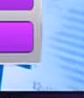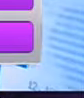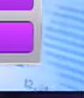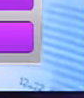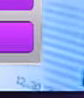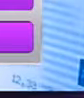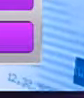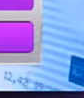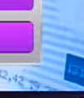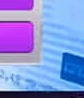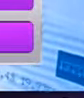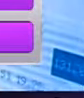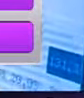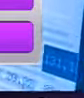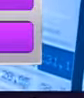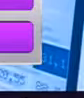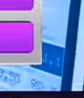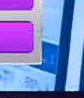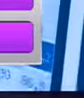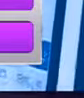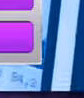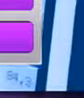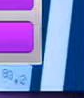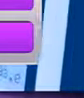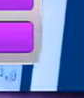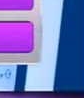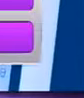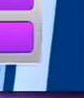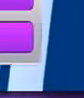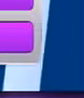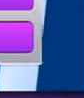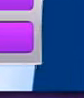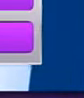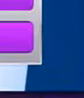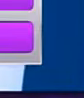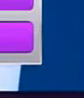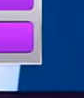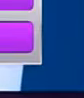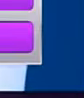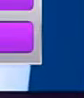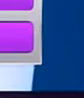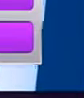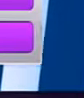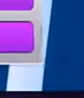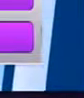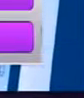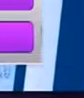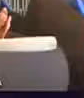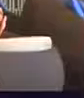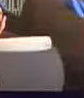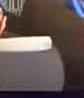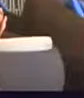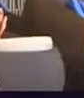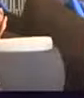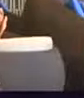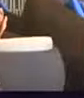รงนี้นะครับก็เข้าใจว่าน่าจะสัก 6-7 แสนคนนะครับก็เกือบ ประมาณนี้ 6-7 แสนคนถึงล้านคนเพ